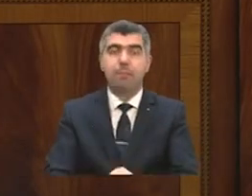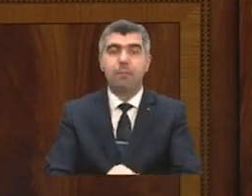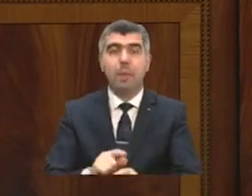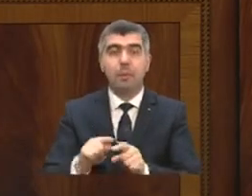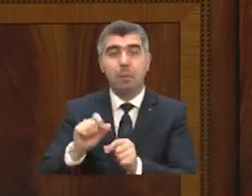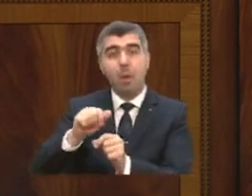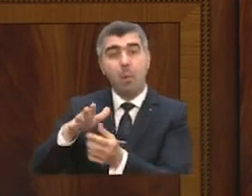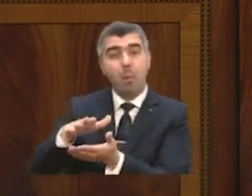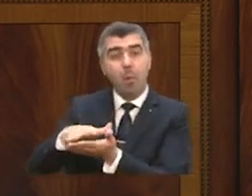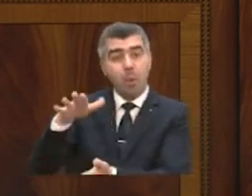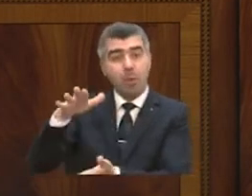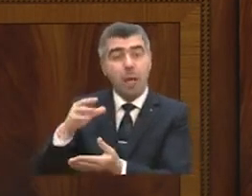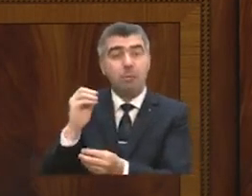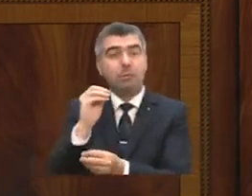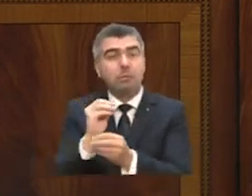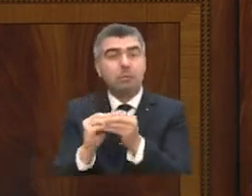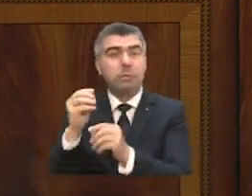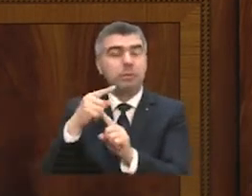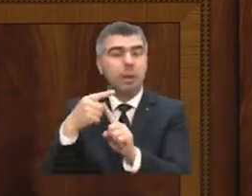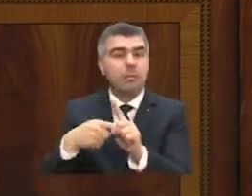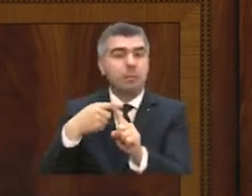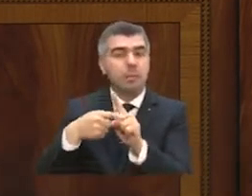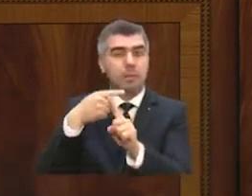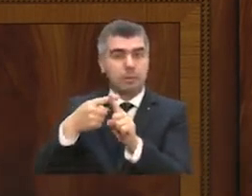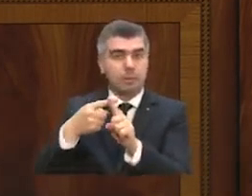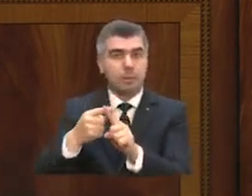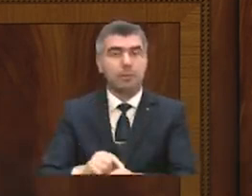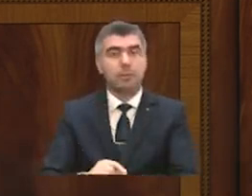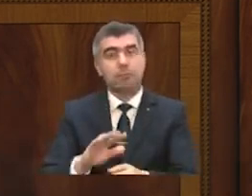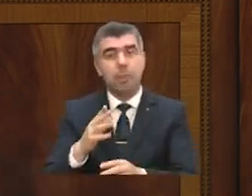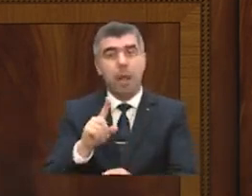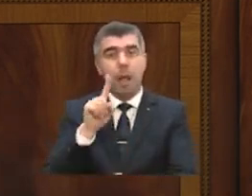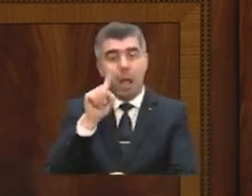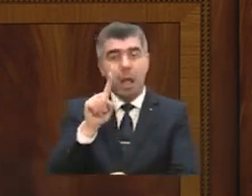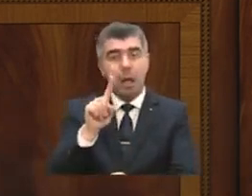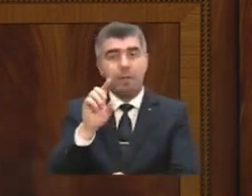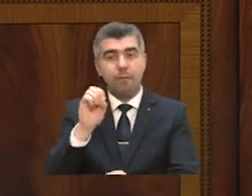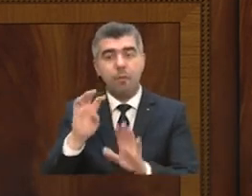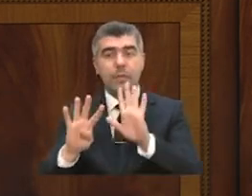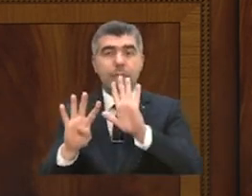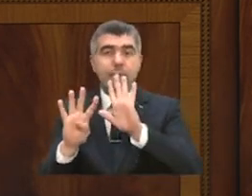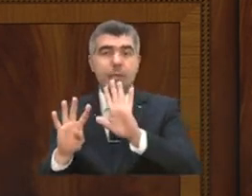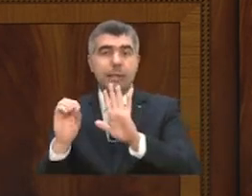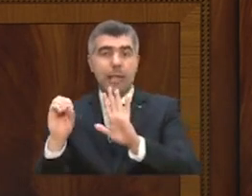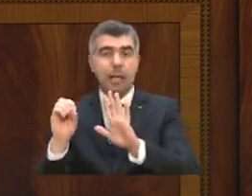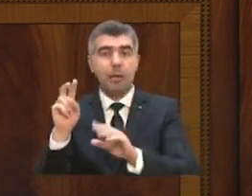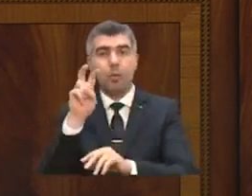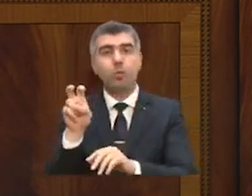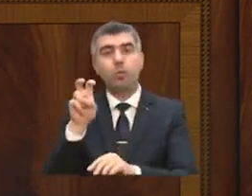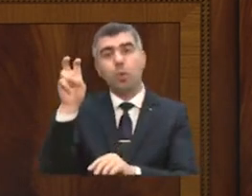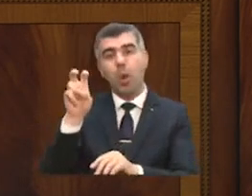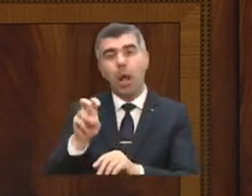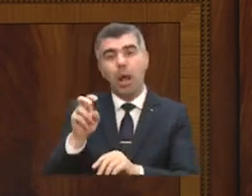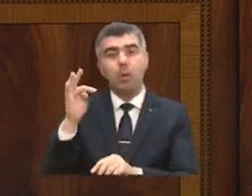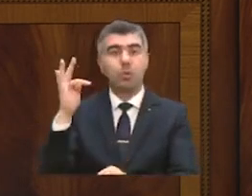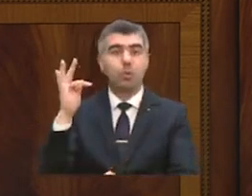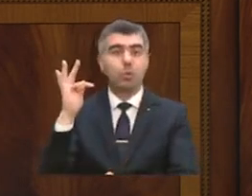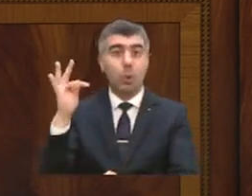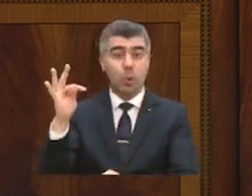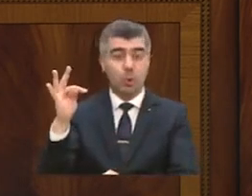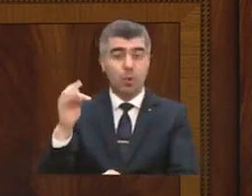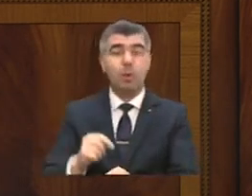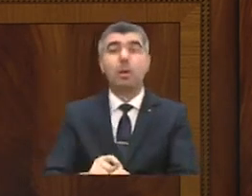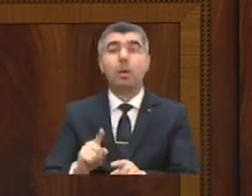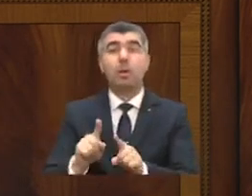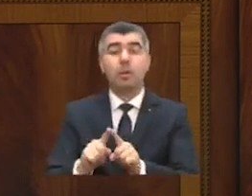ارتفاعا تاريخيا حيث بلغت سقف 1090 دولار للطن ومتوسط 890